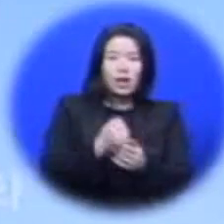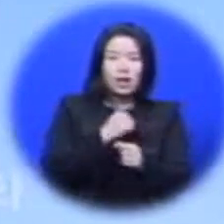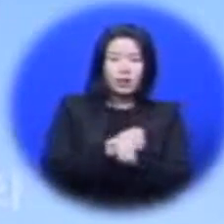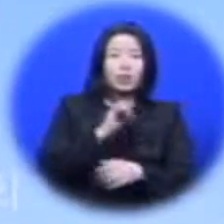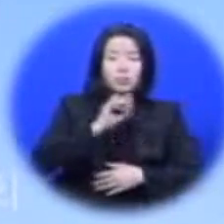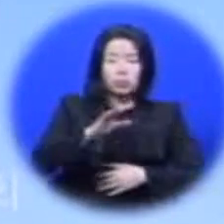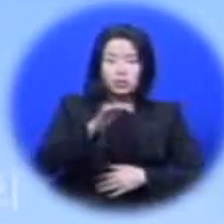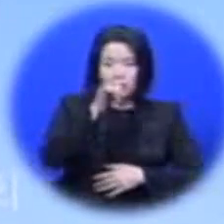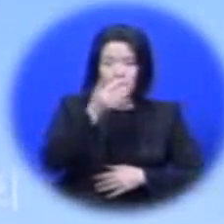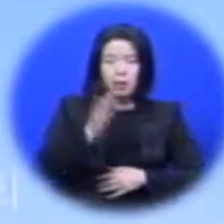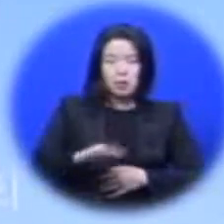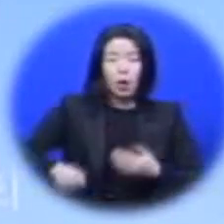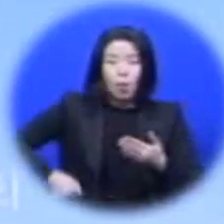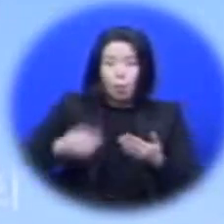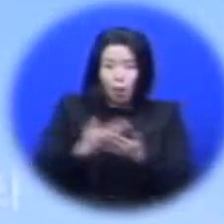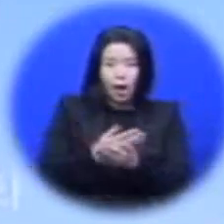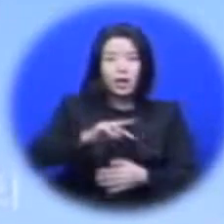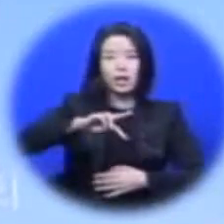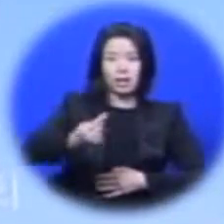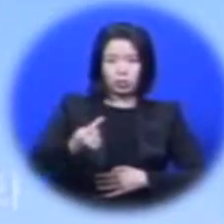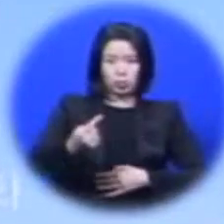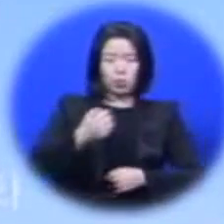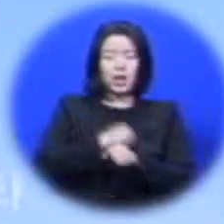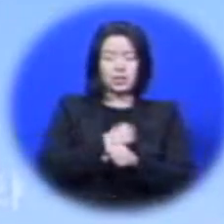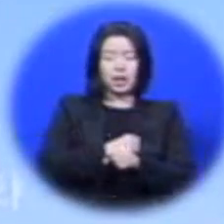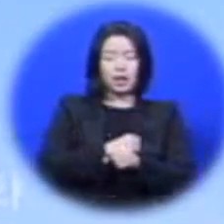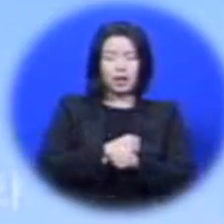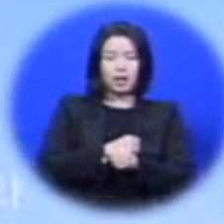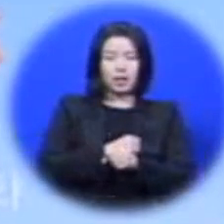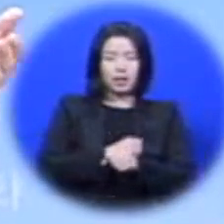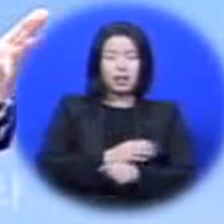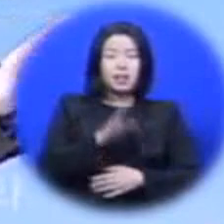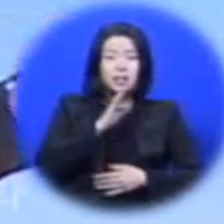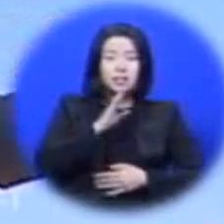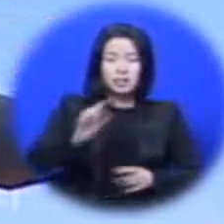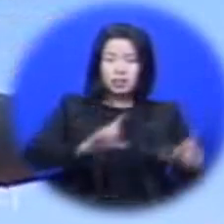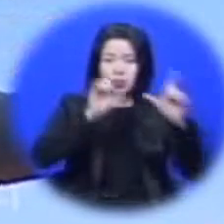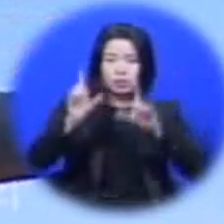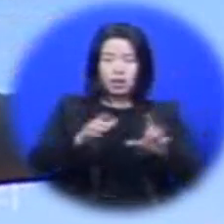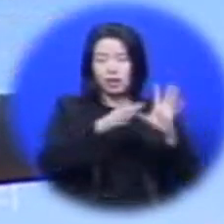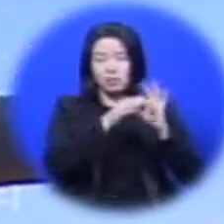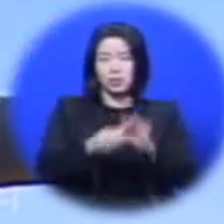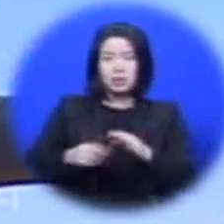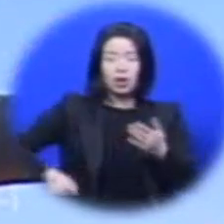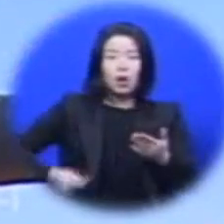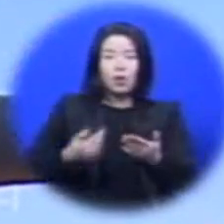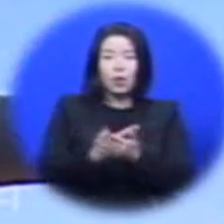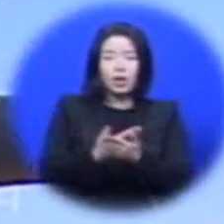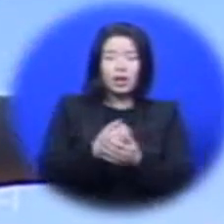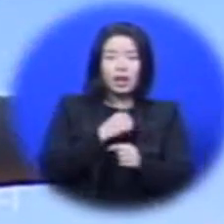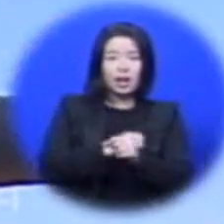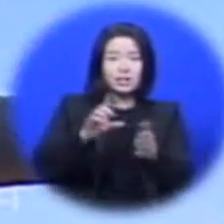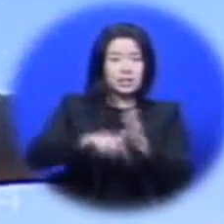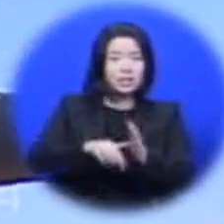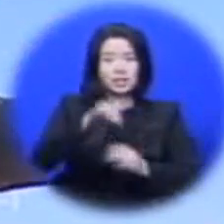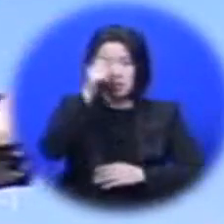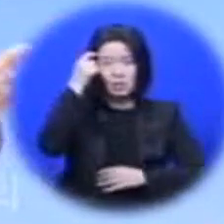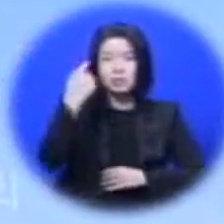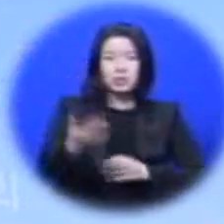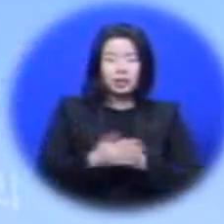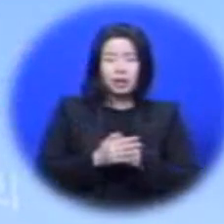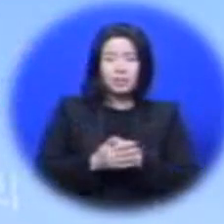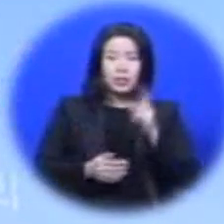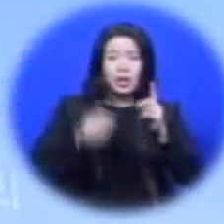없다면 회개라도 하자, 회개라도. 실제로 살면서 회개할 시간이 있었습니까? 한